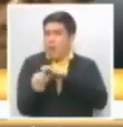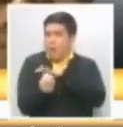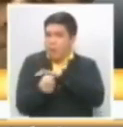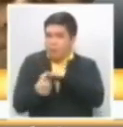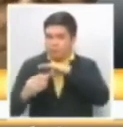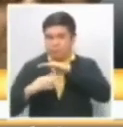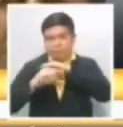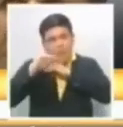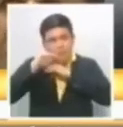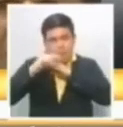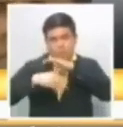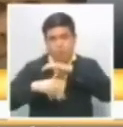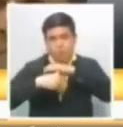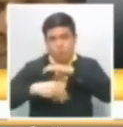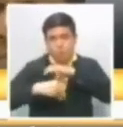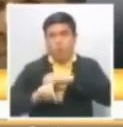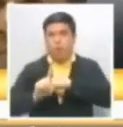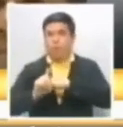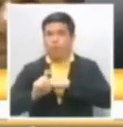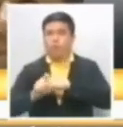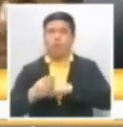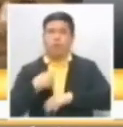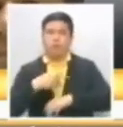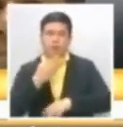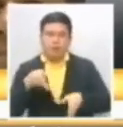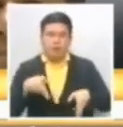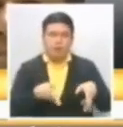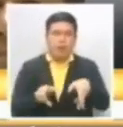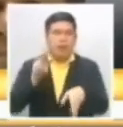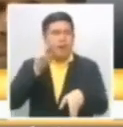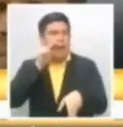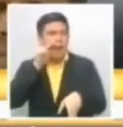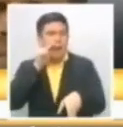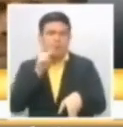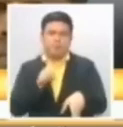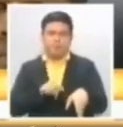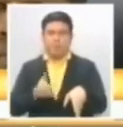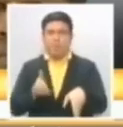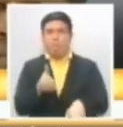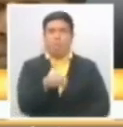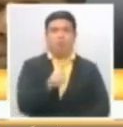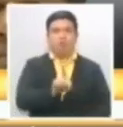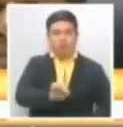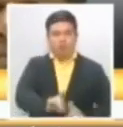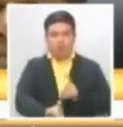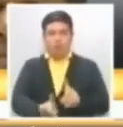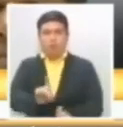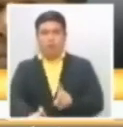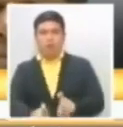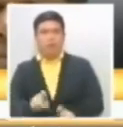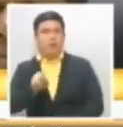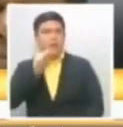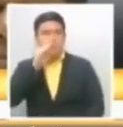ภเวาผลปรากฏว่าในคลองอุตภเวาของผมนั้นมีปลาตายสัตว์น้ำตายคลองเน่